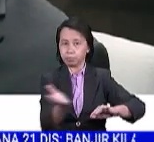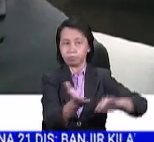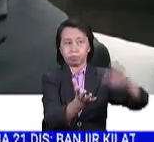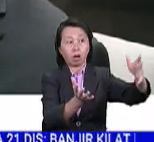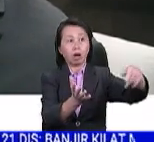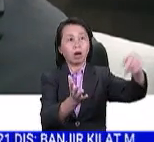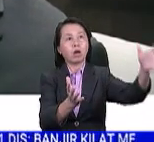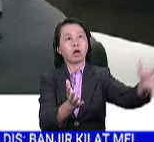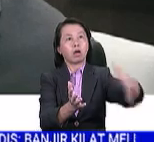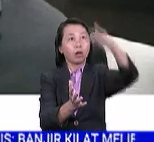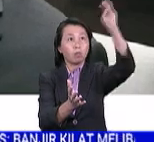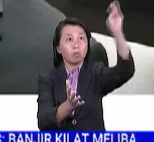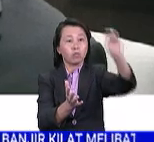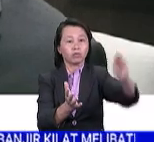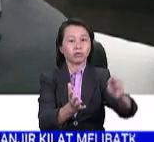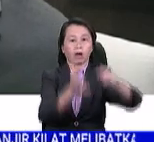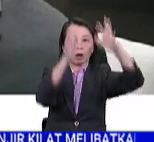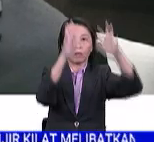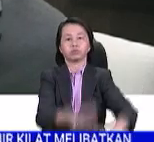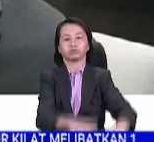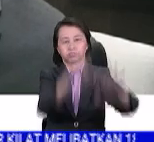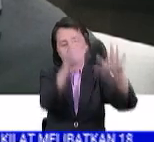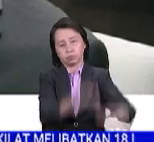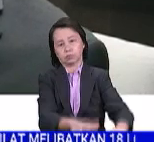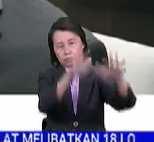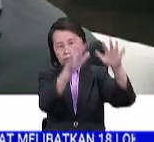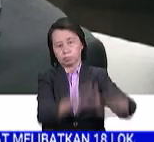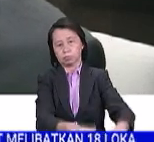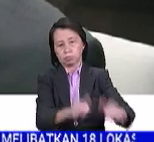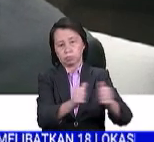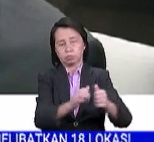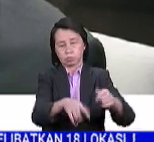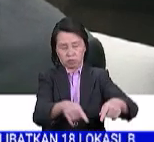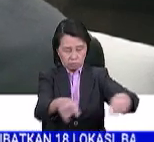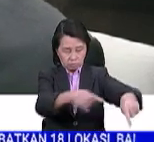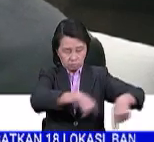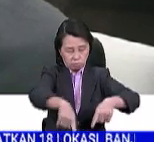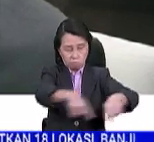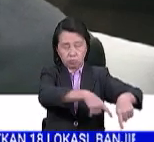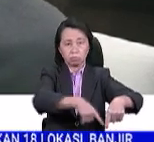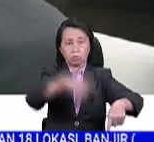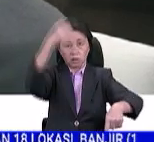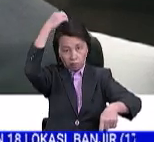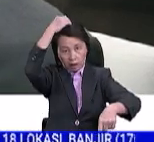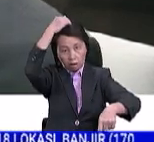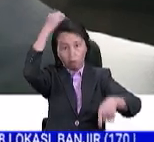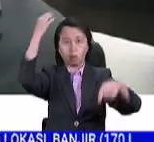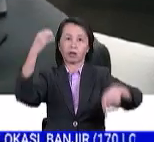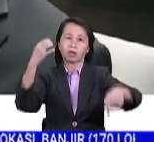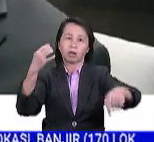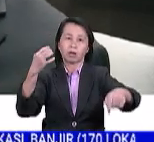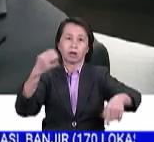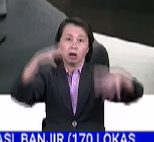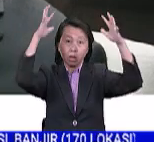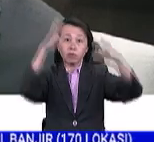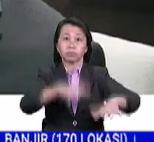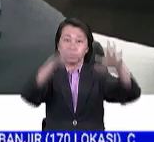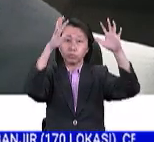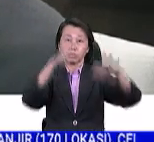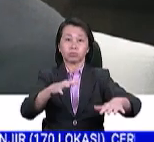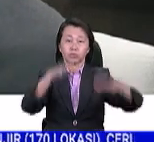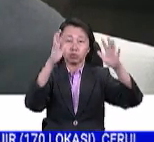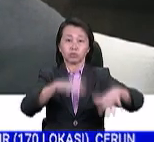tak bergerak di sekitar Selat Melaka berhampiran dengan negeri Selangor. Jadi itu menyebabkan curahan hujan yang